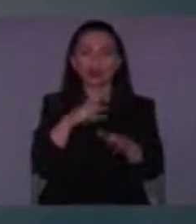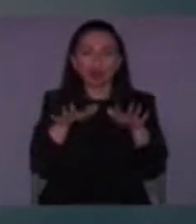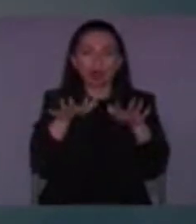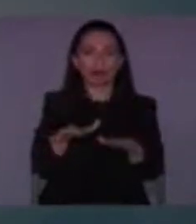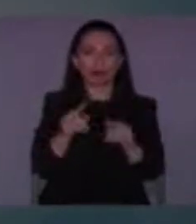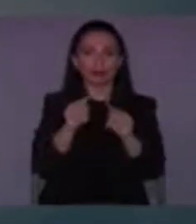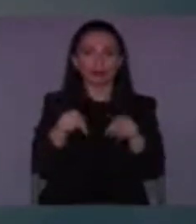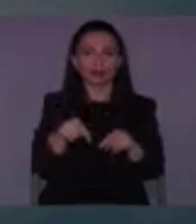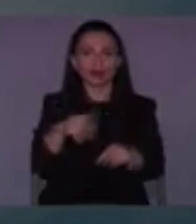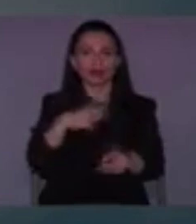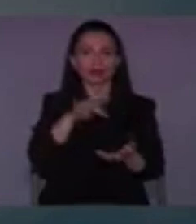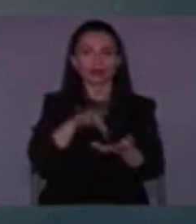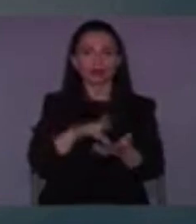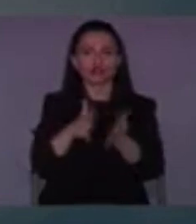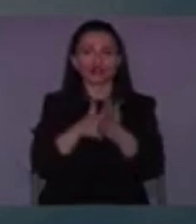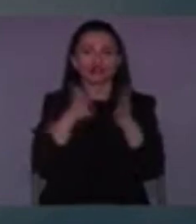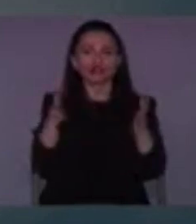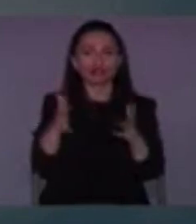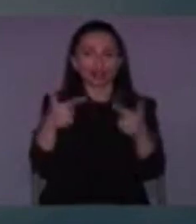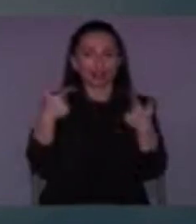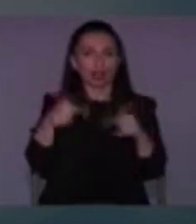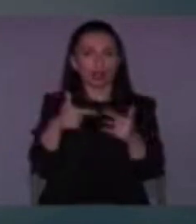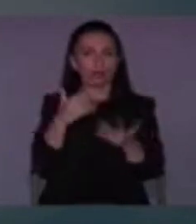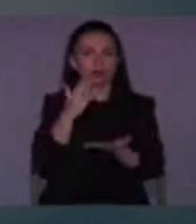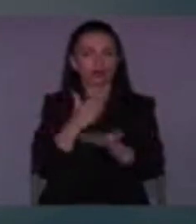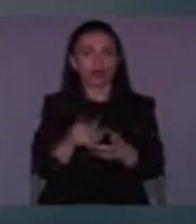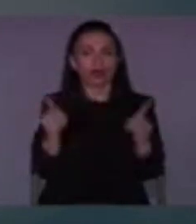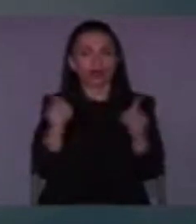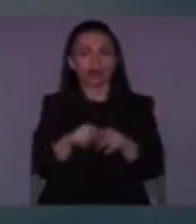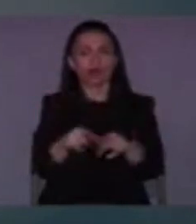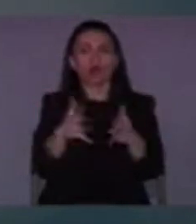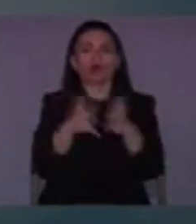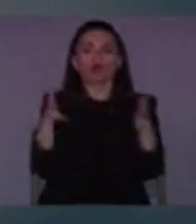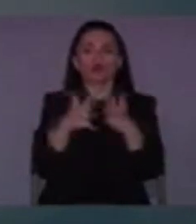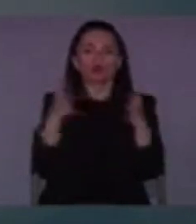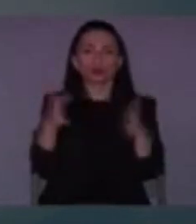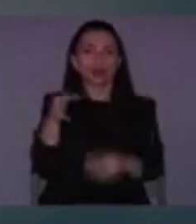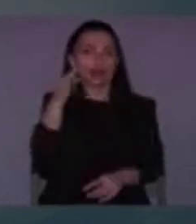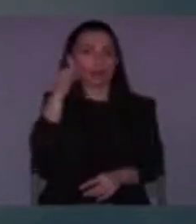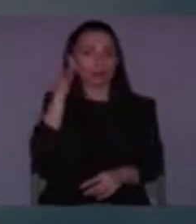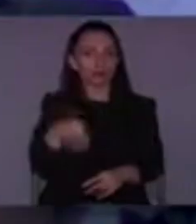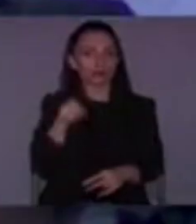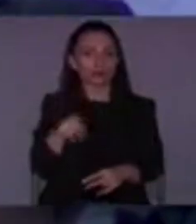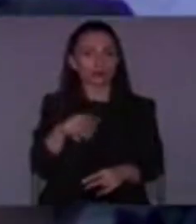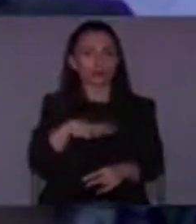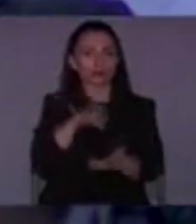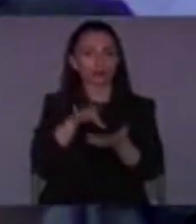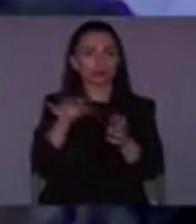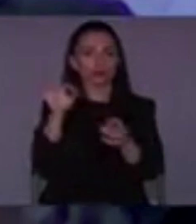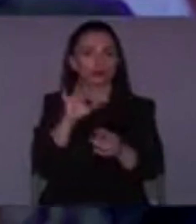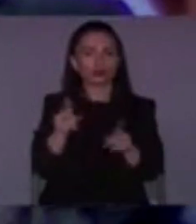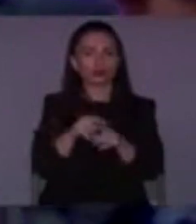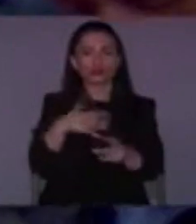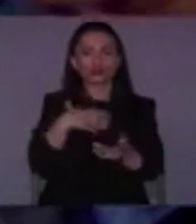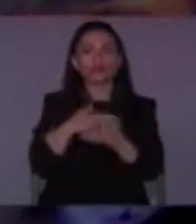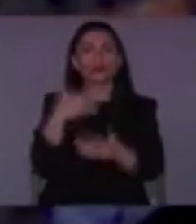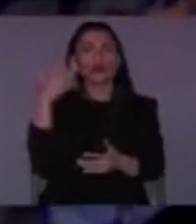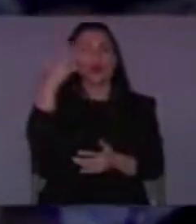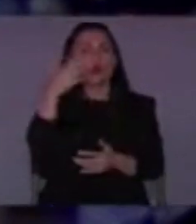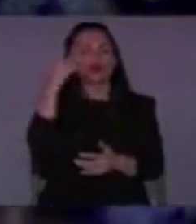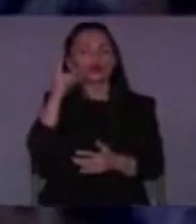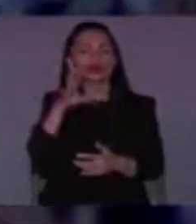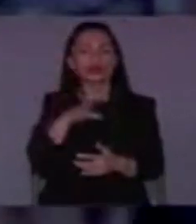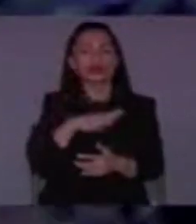დიაპაზონი. თბილისი ხომ უდიდესი გამოცდაა და ამავდროულად უდიდესი გამოცდილება. ჩემი სანუკვარი ოცნება